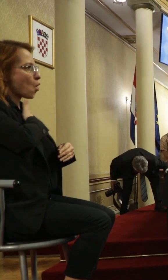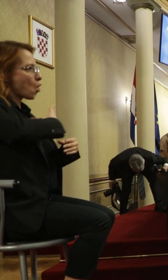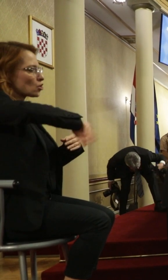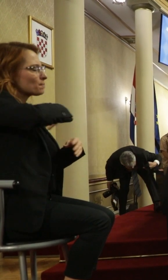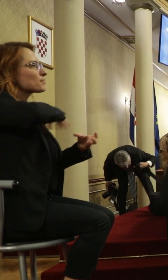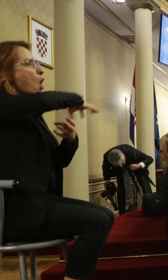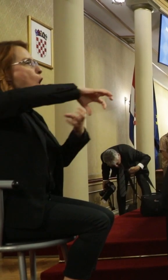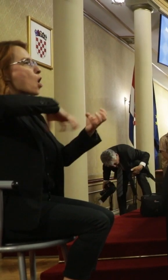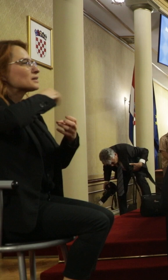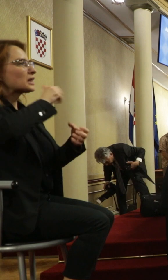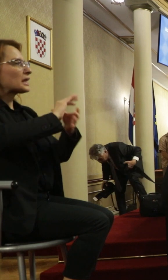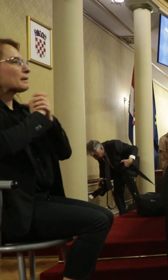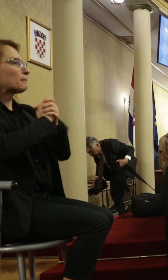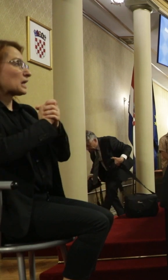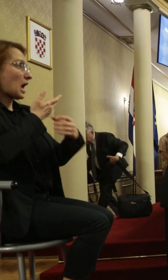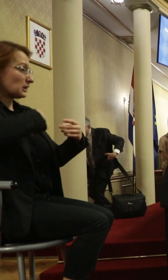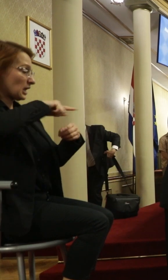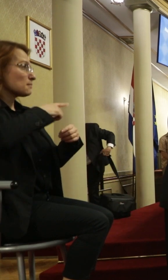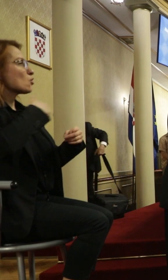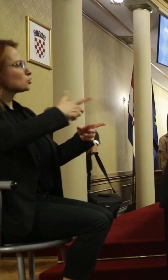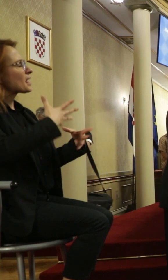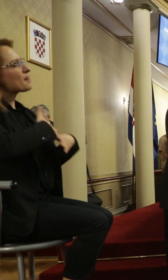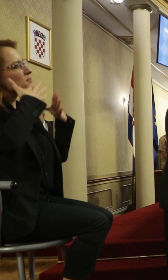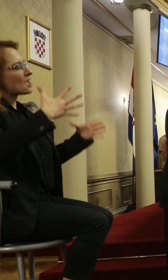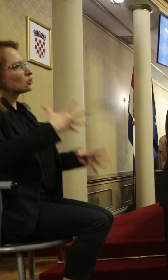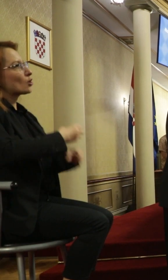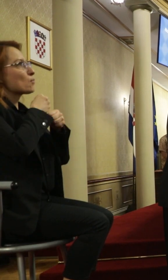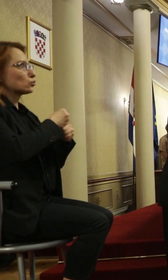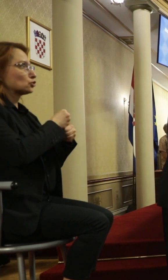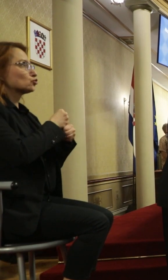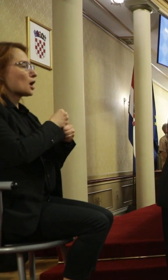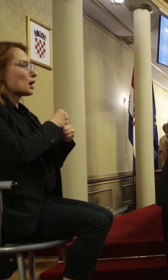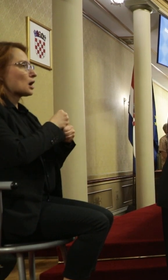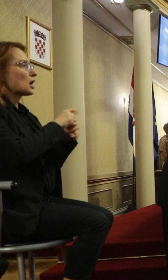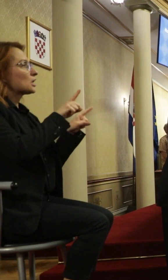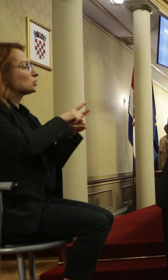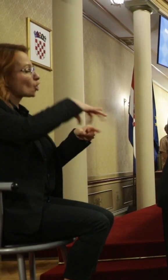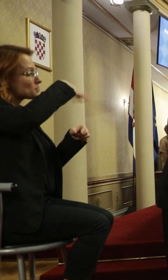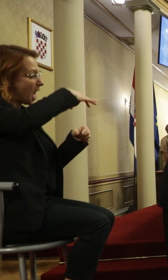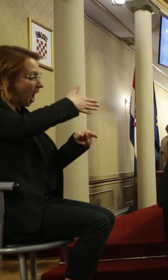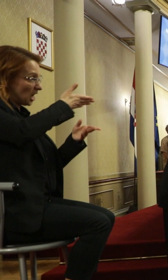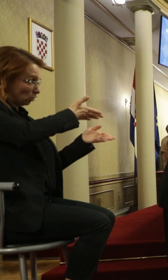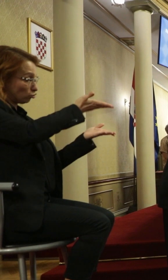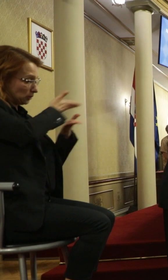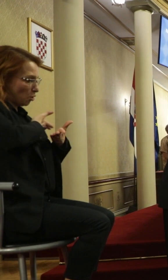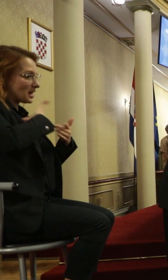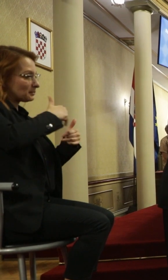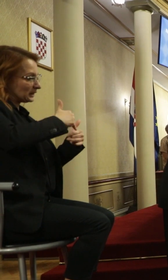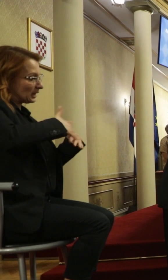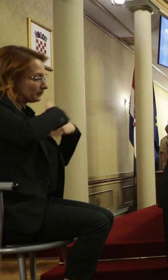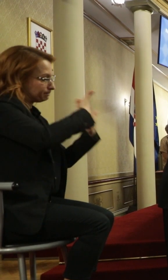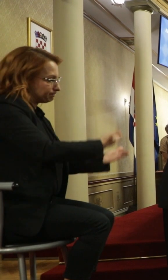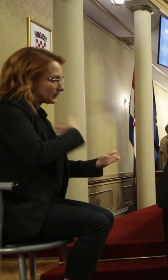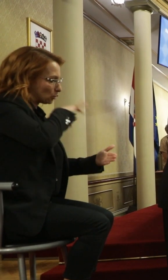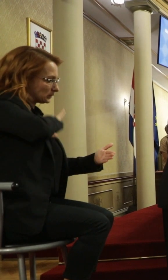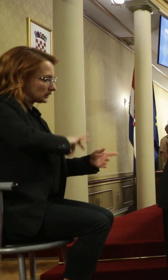familiji, cijeloj i prijateljima jer oni su bili moja najveća podrška. I ovu bi nagradu prije svega posvetila svom sinu Grbi koji